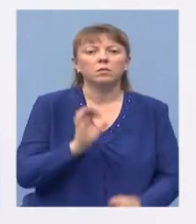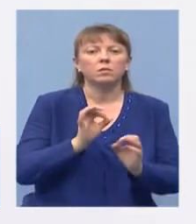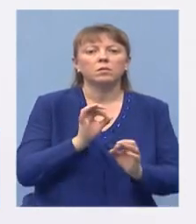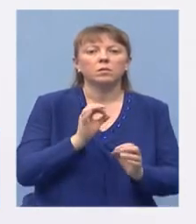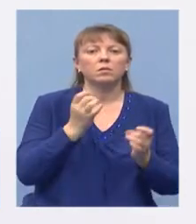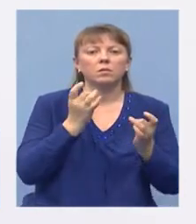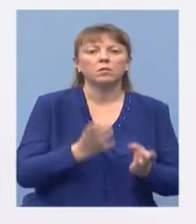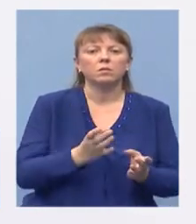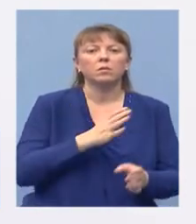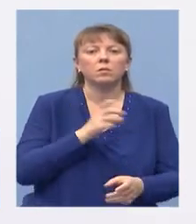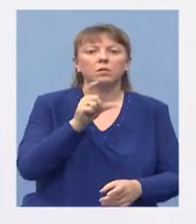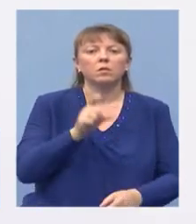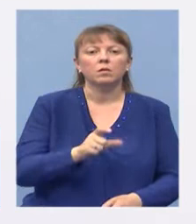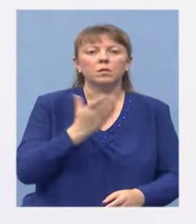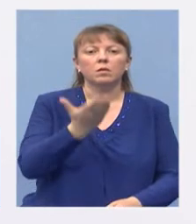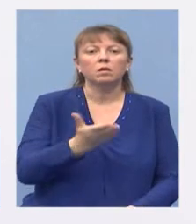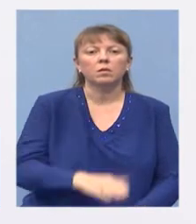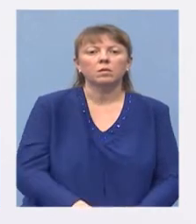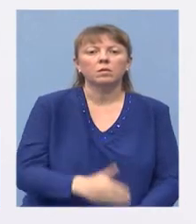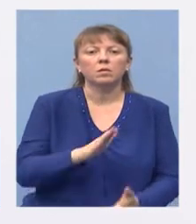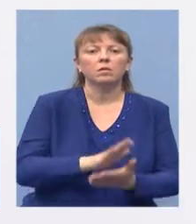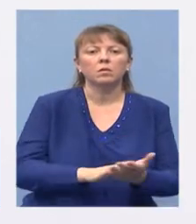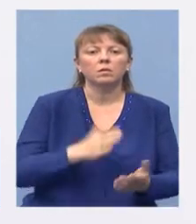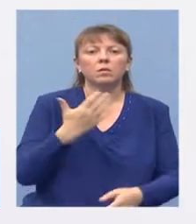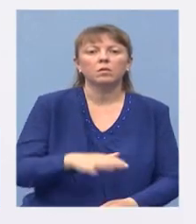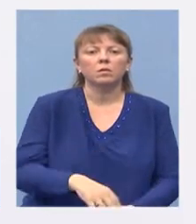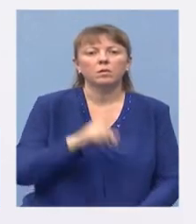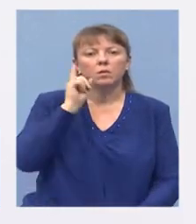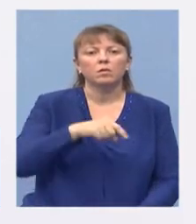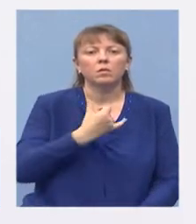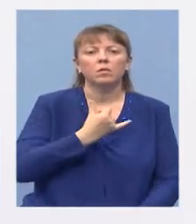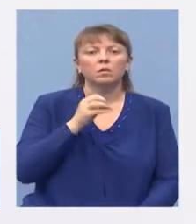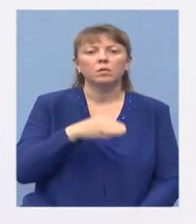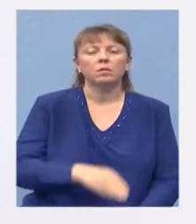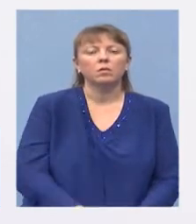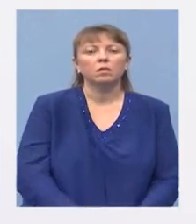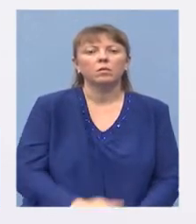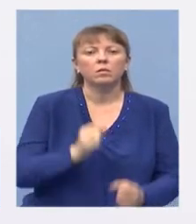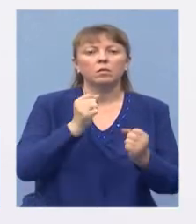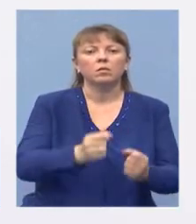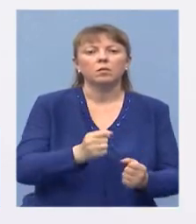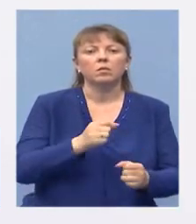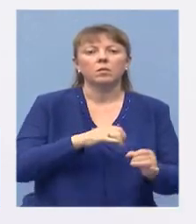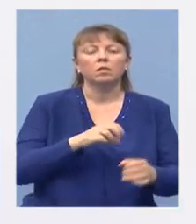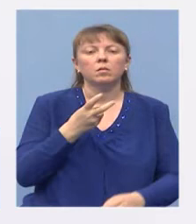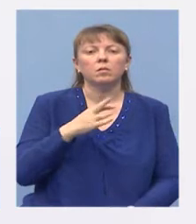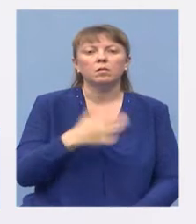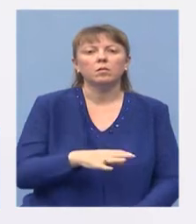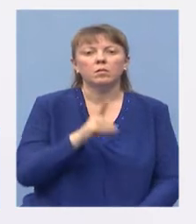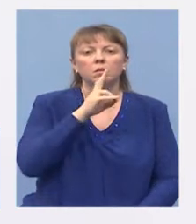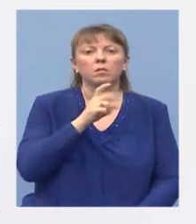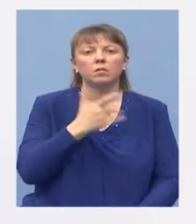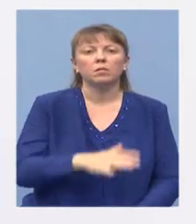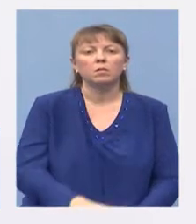упрощаем обращение гражданина. А дальше, вот вы знаете, у нас лимит, который установлен для обслуживания по